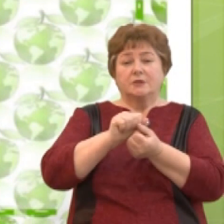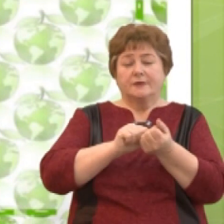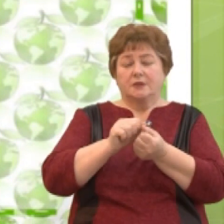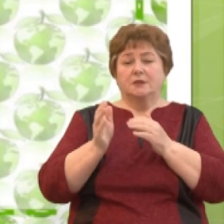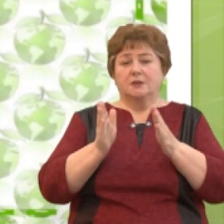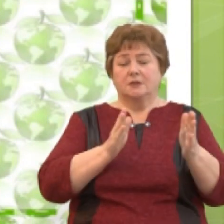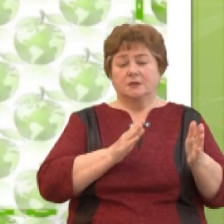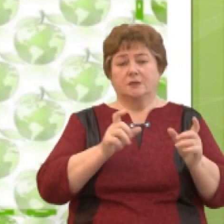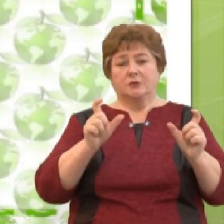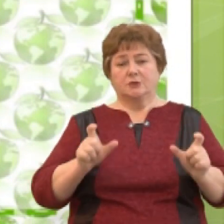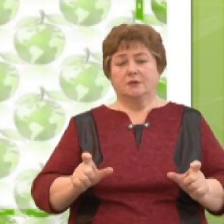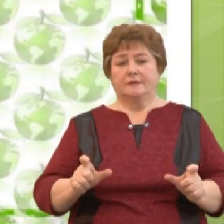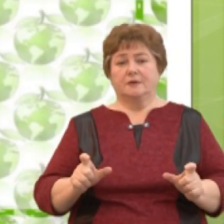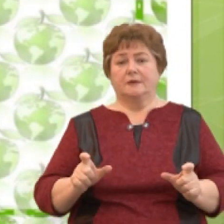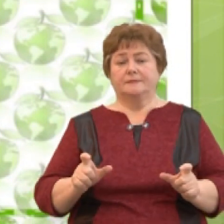система.